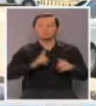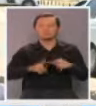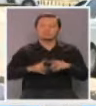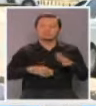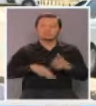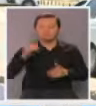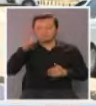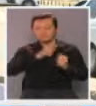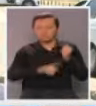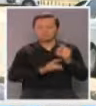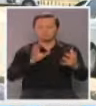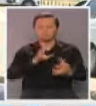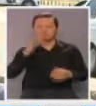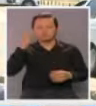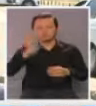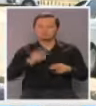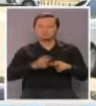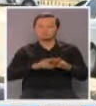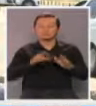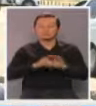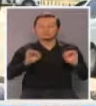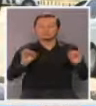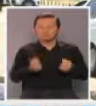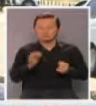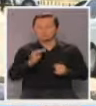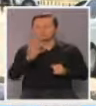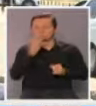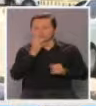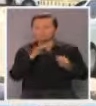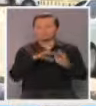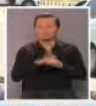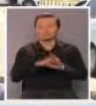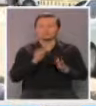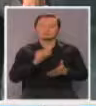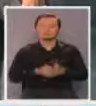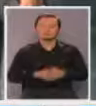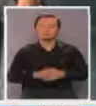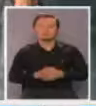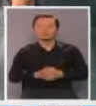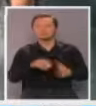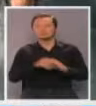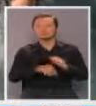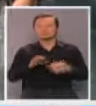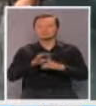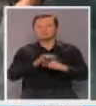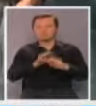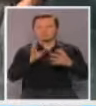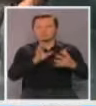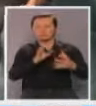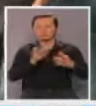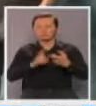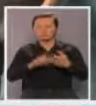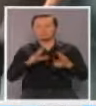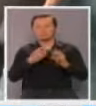концу года современные автобусы, оснащенные охладительной и обогревательной системами. Служба перевозки пассажиров